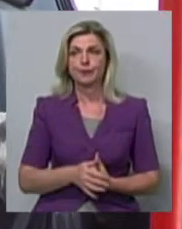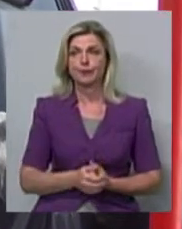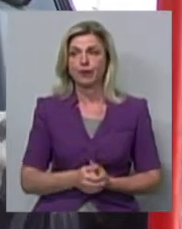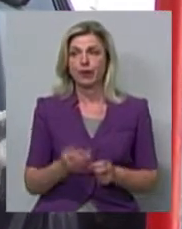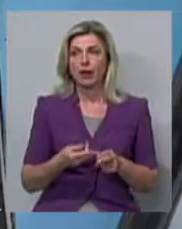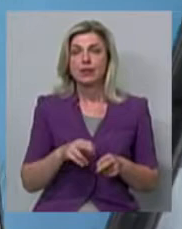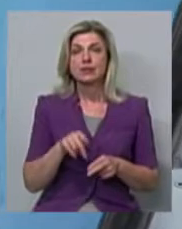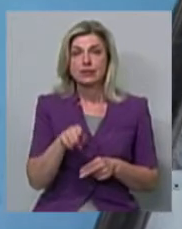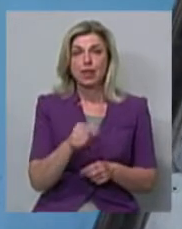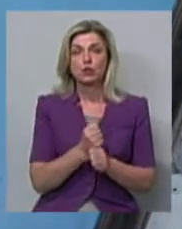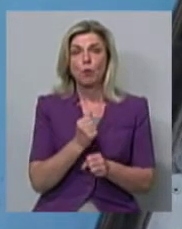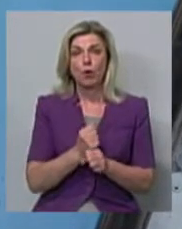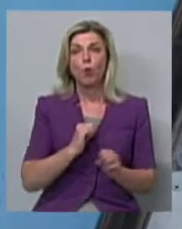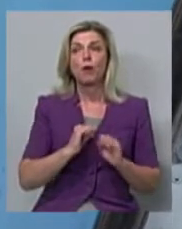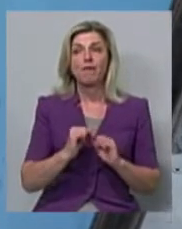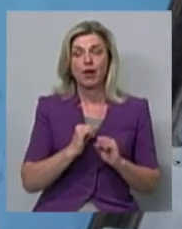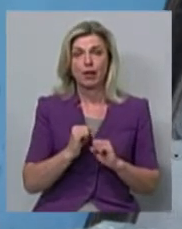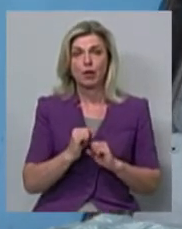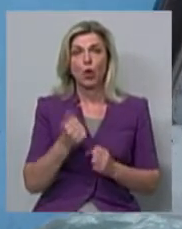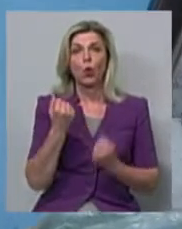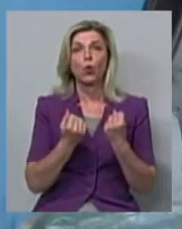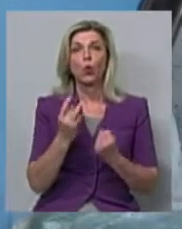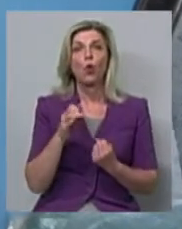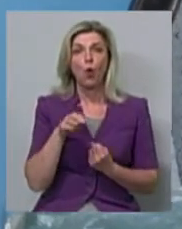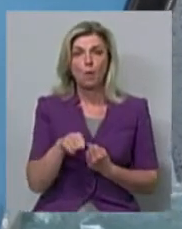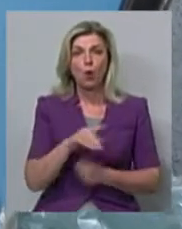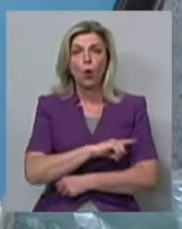Сделали управление рулем, усилителем руля.